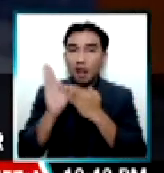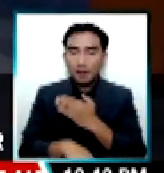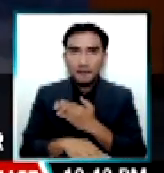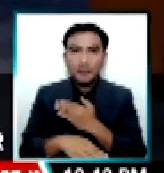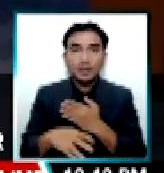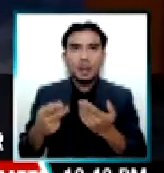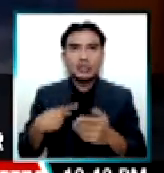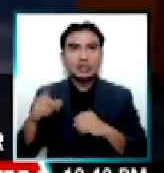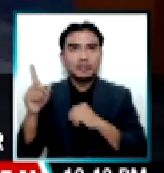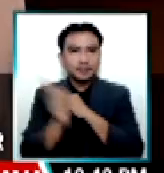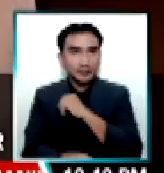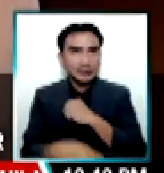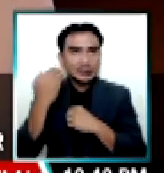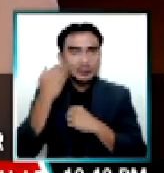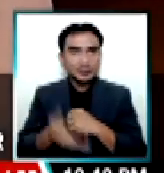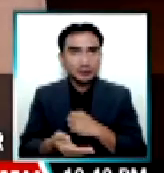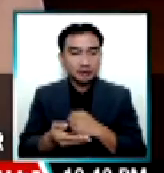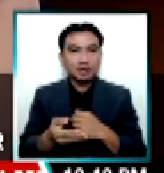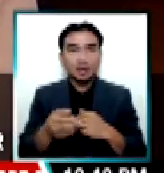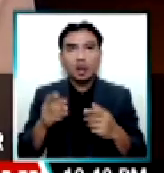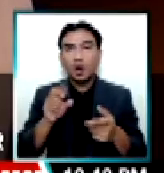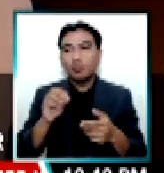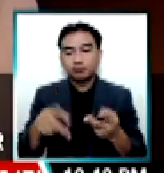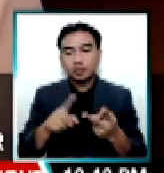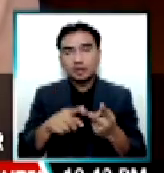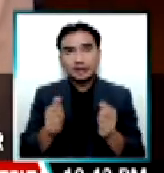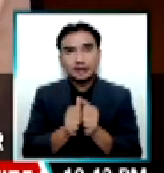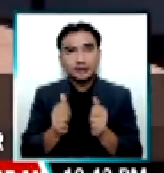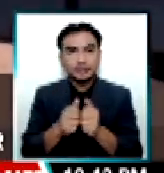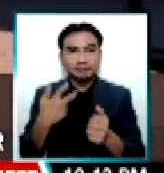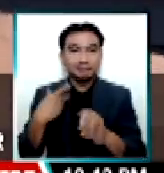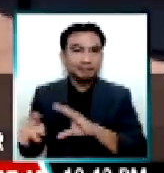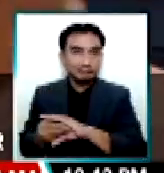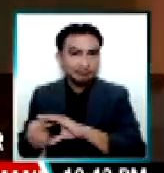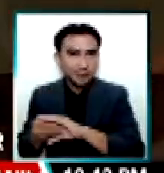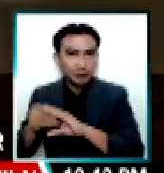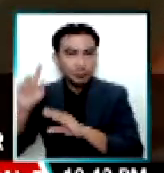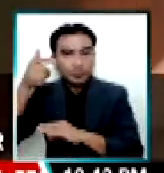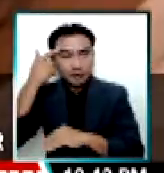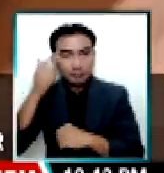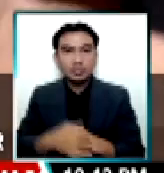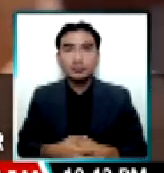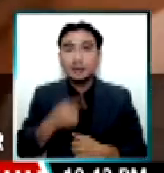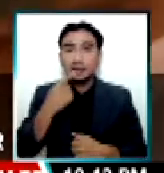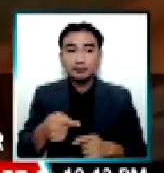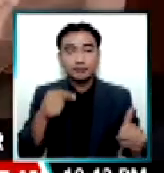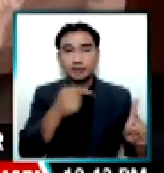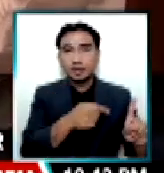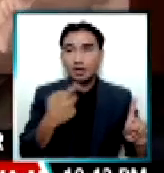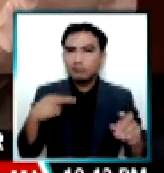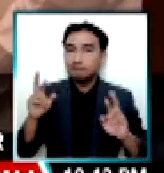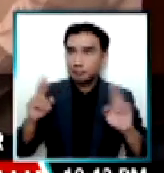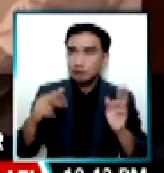at isama ang pangungurakot sa gobyerno rito. Sabi pa ng neophyte senator, asana makipagdebate siya sa mga